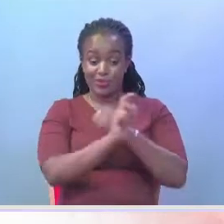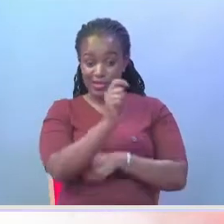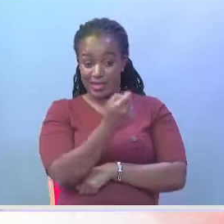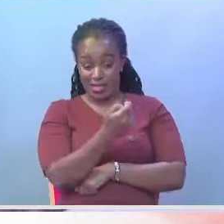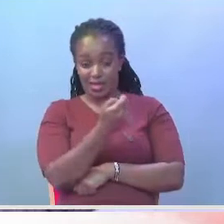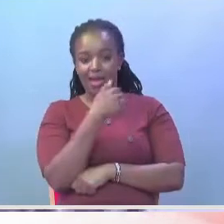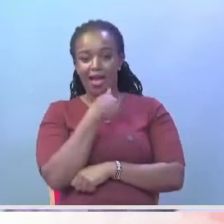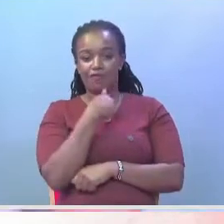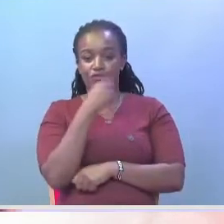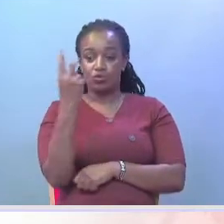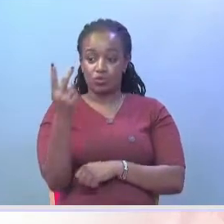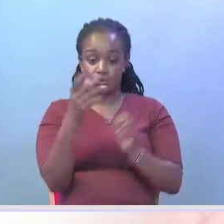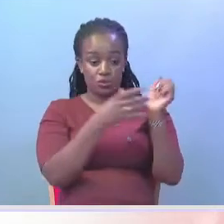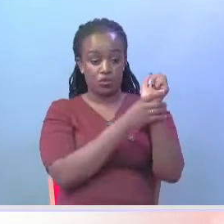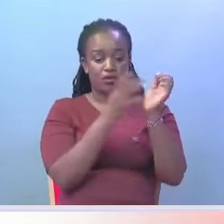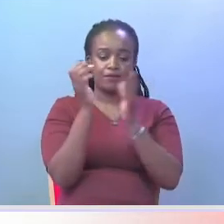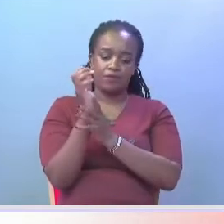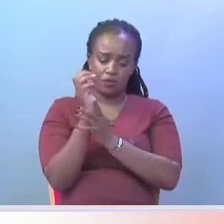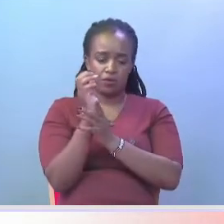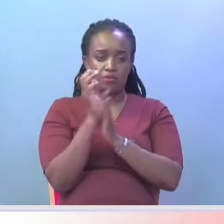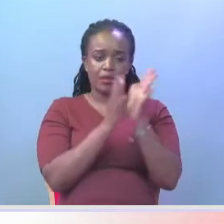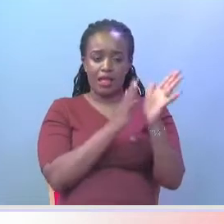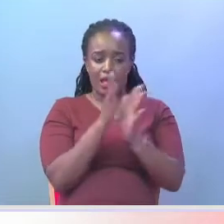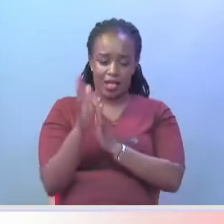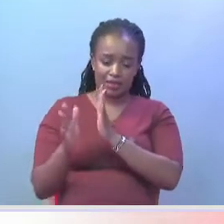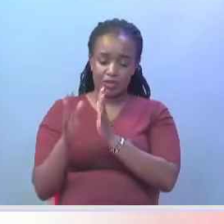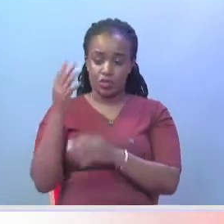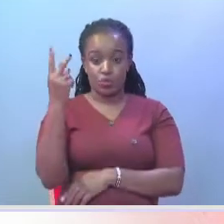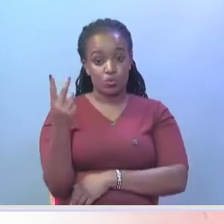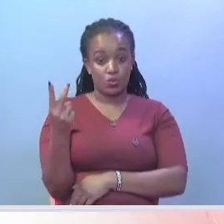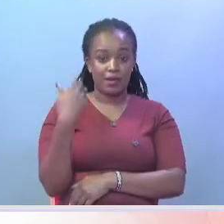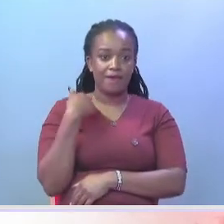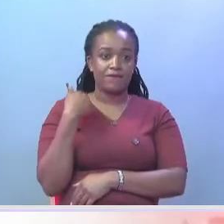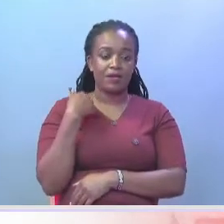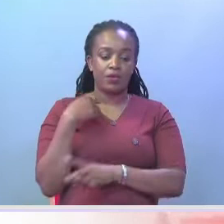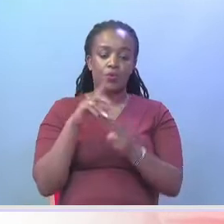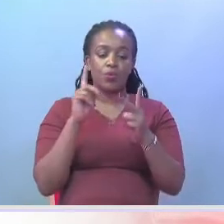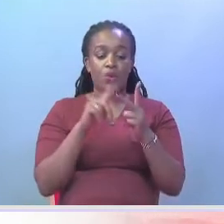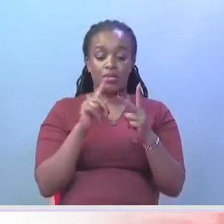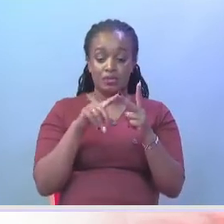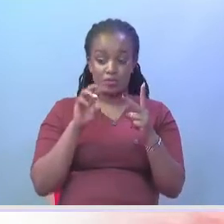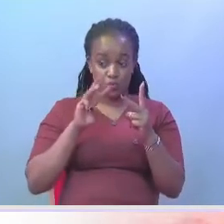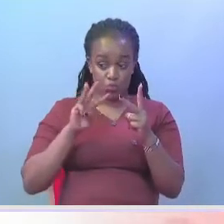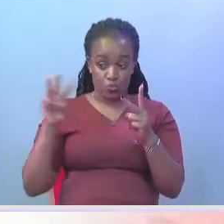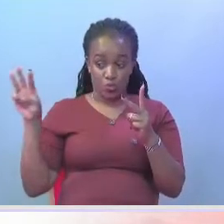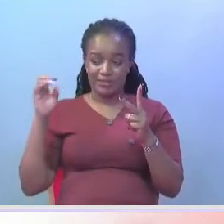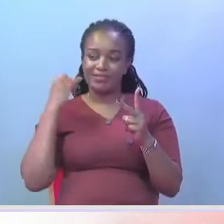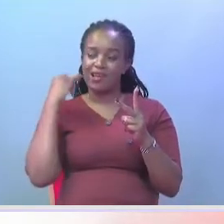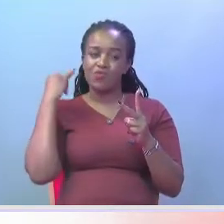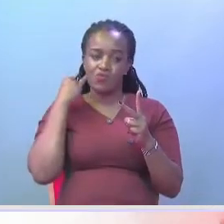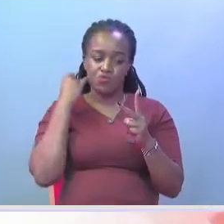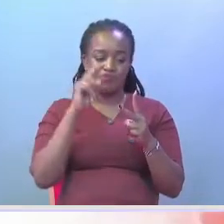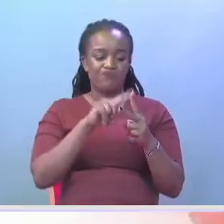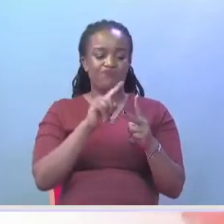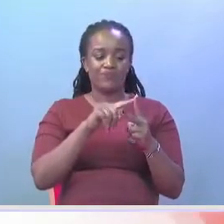two geographical, clear geographical formations. Kuna west of Nakuru na